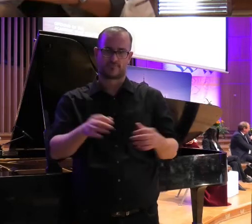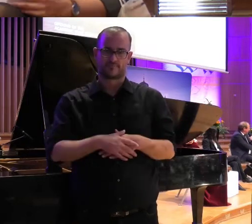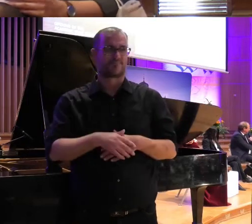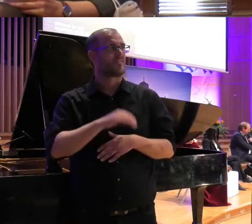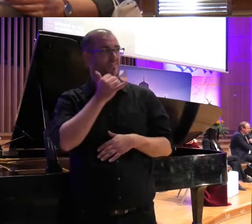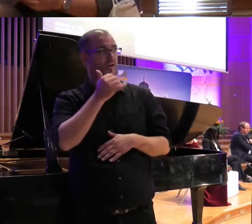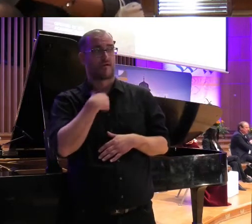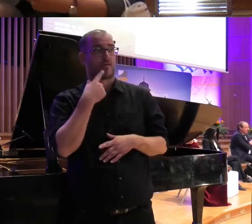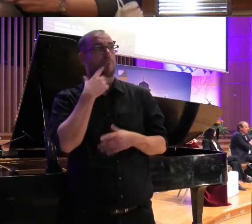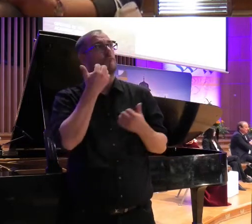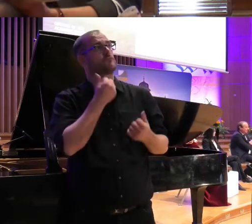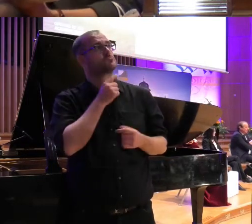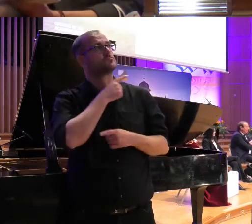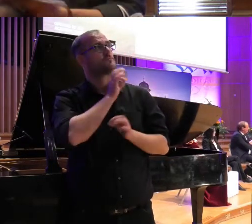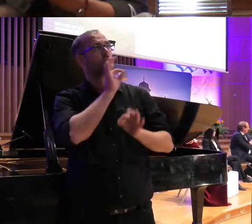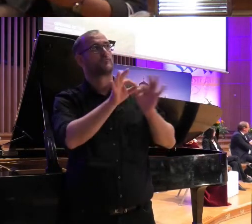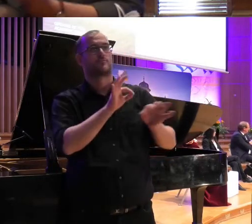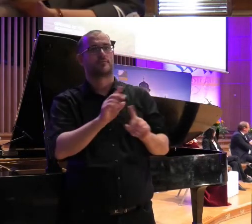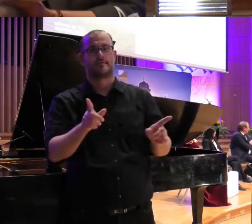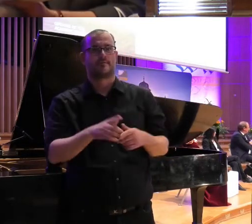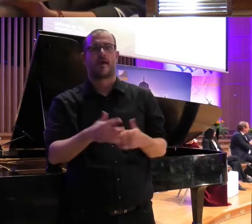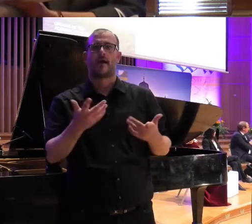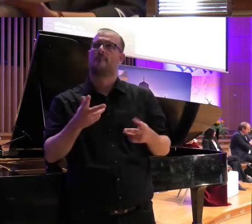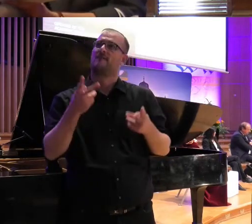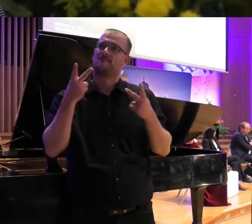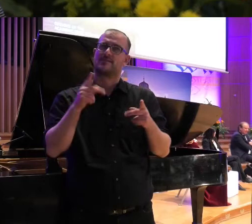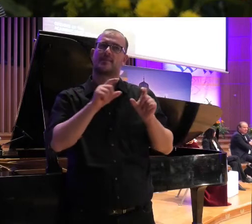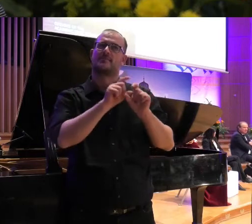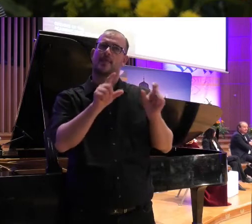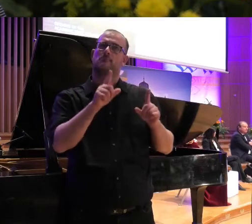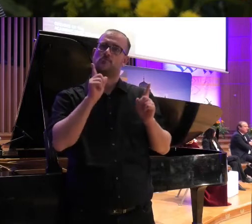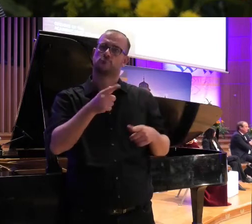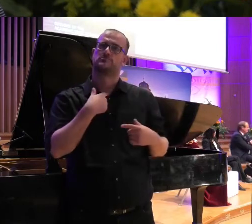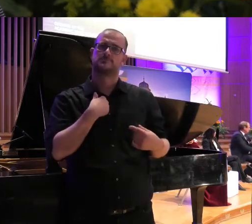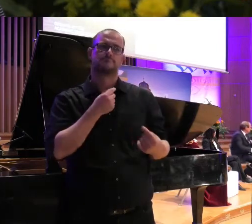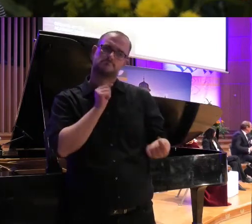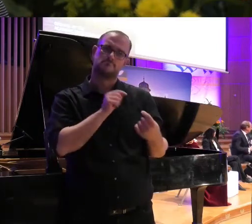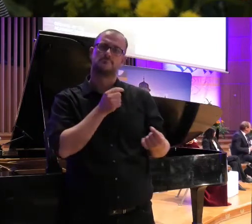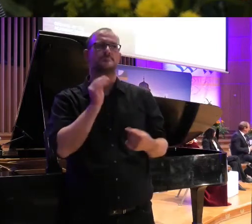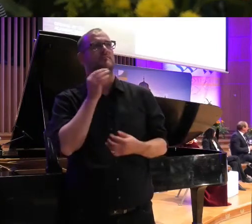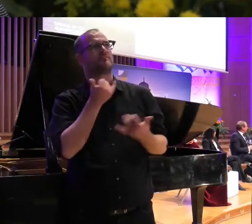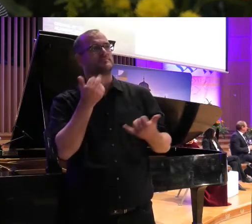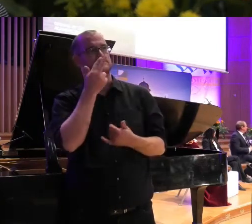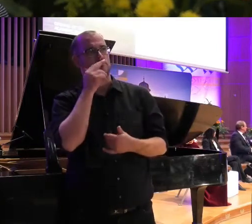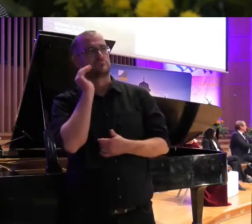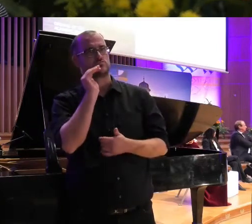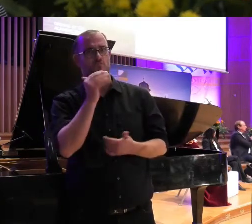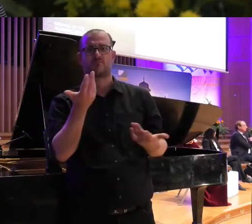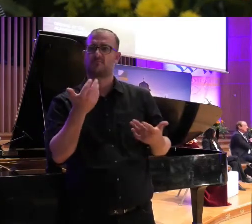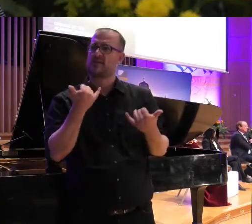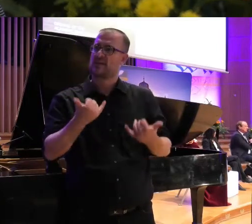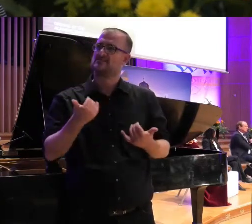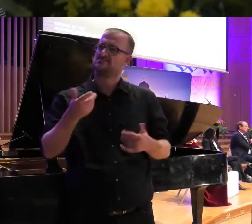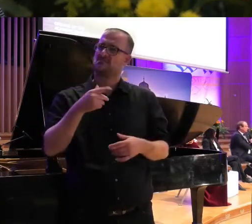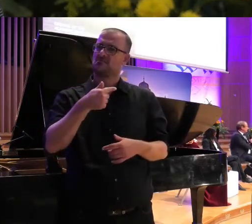das würden wir niemandem wünschen, aber es ist natürlich dennoch wichtig, sich damit auseinanderzusetzen, wie die Zukunft aussehen wird. Wie bereitet sich denn das THW jetzt